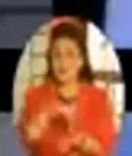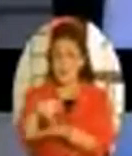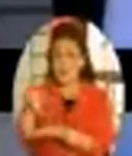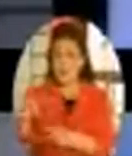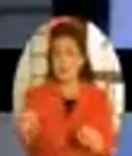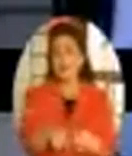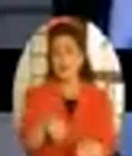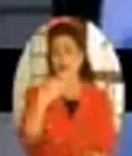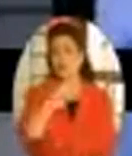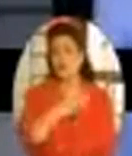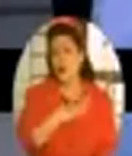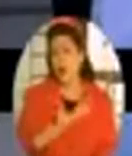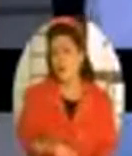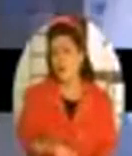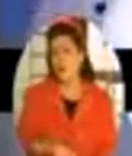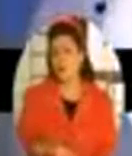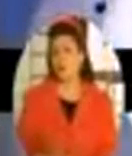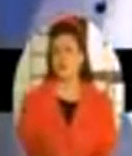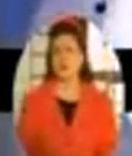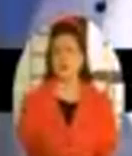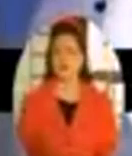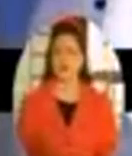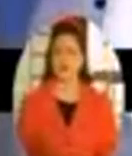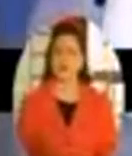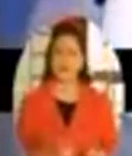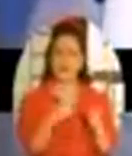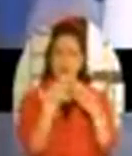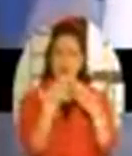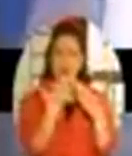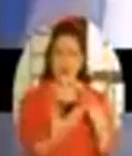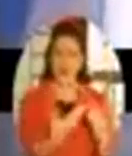כמו ירושלים ליהודים. רפיק חלבי, תודה רבה לך בשלב הזה.